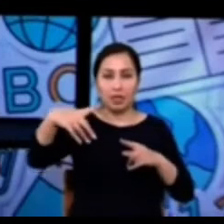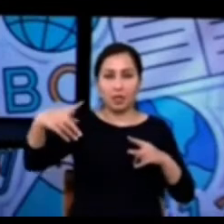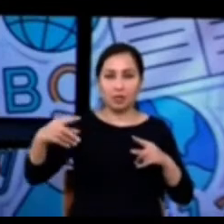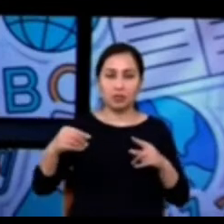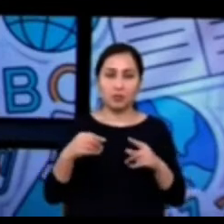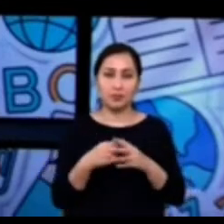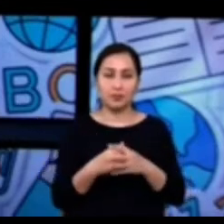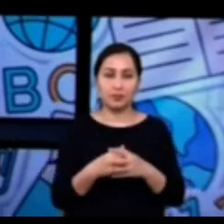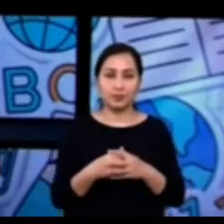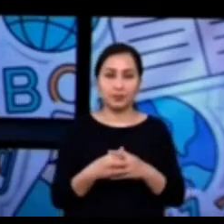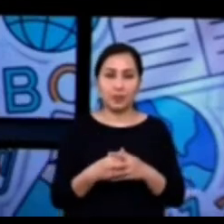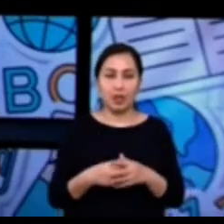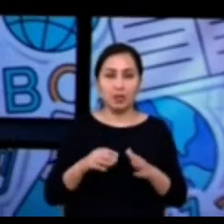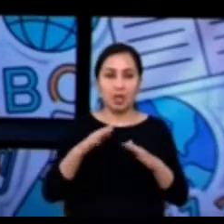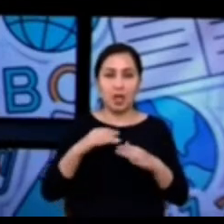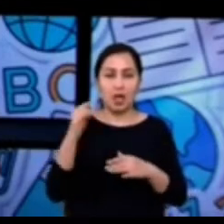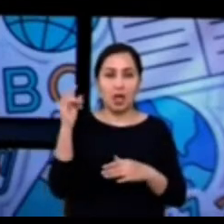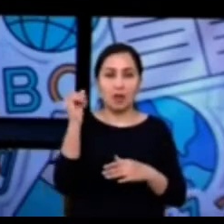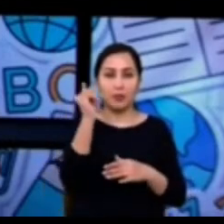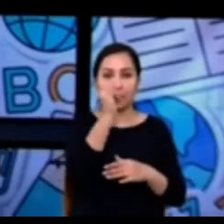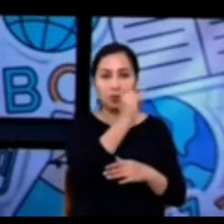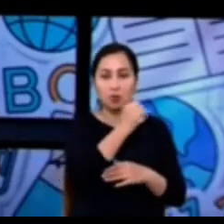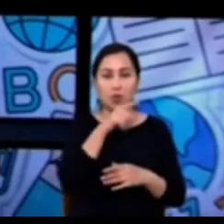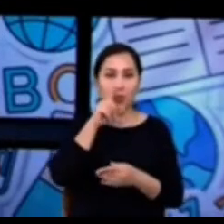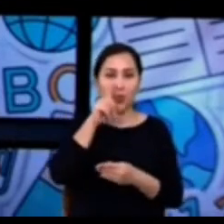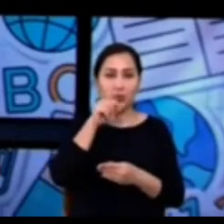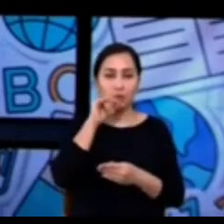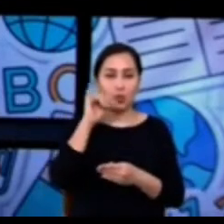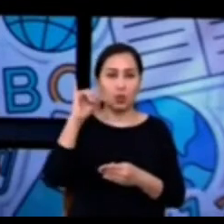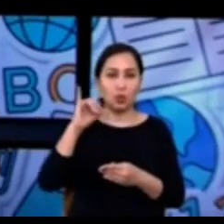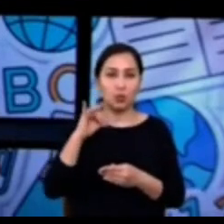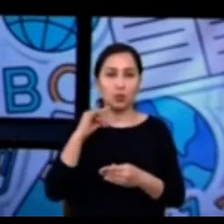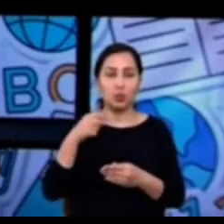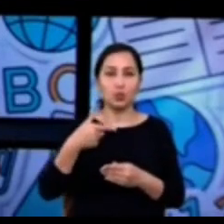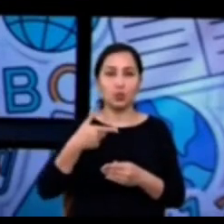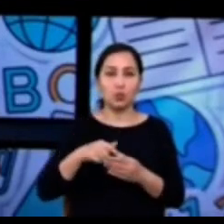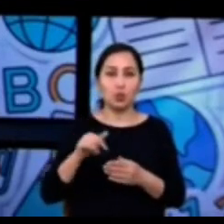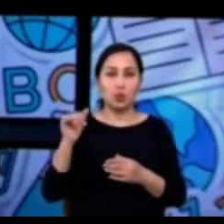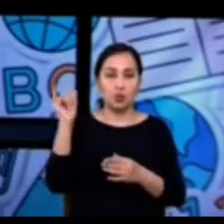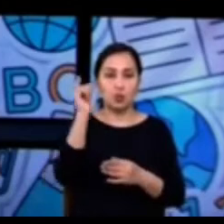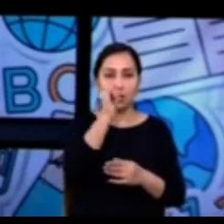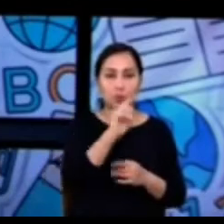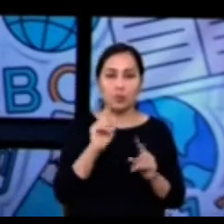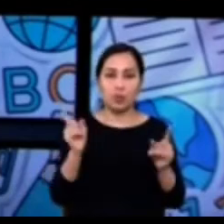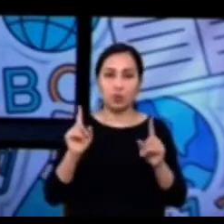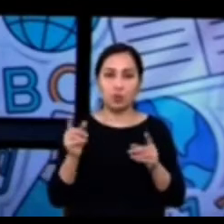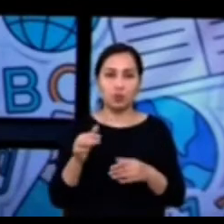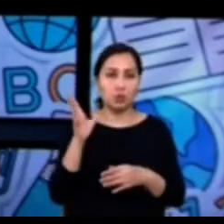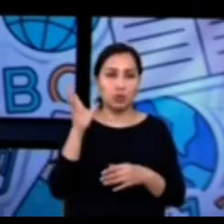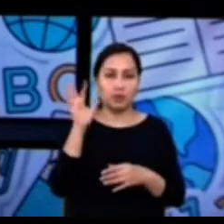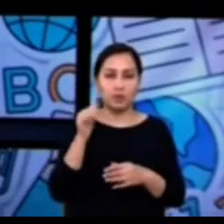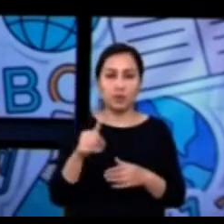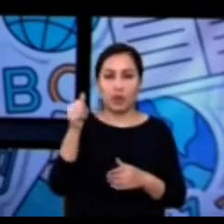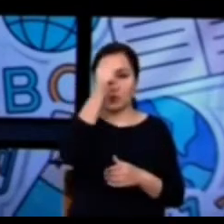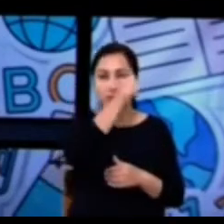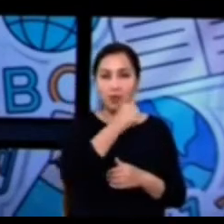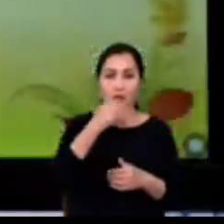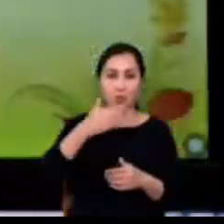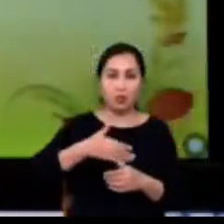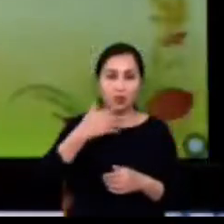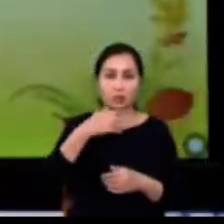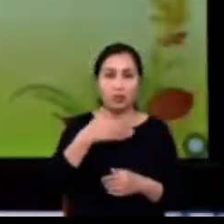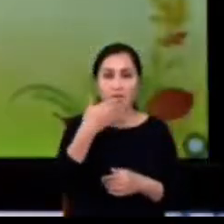с веток облетают, птицы к югу улетают. Что за время года,